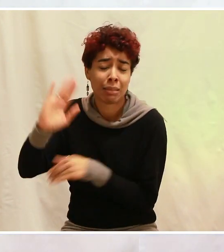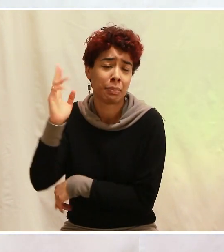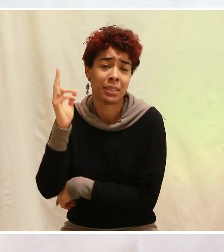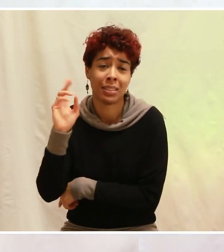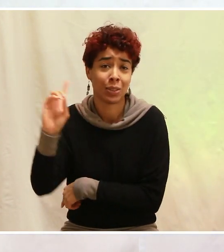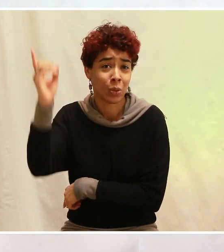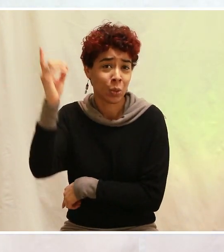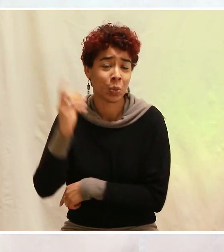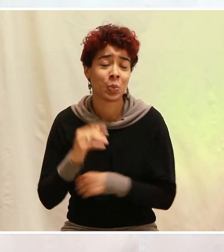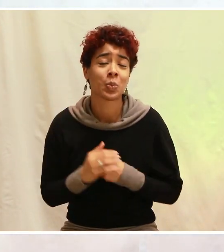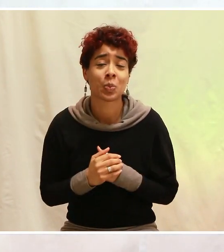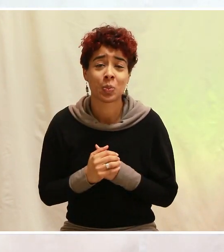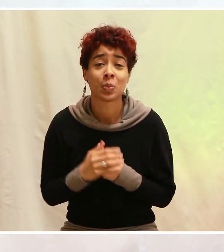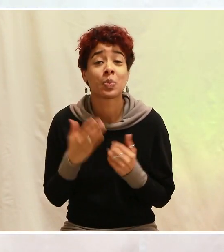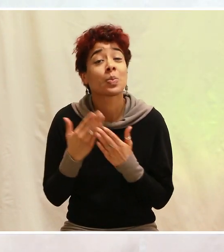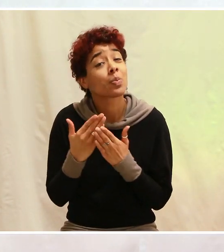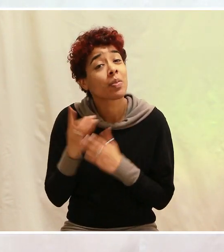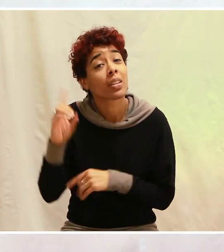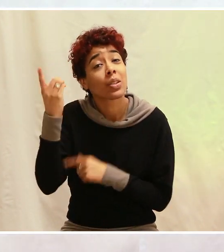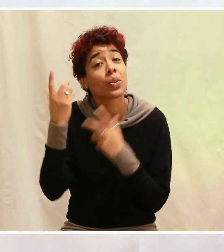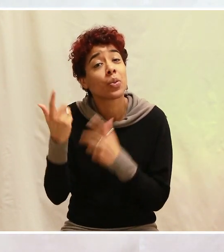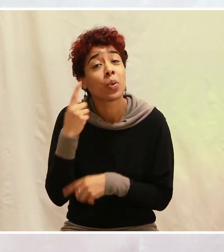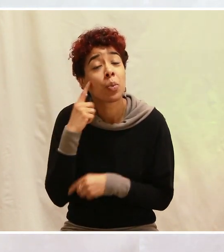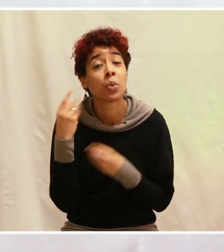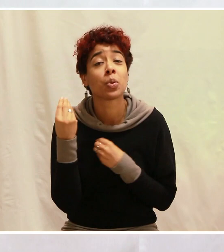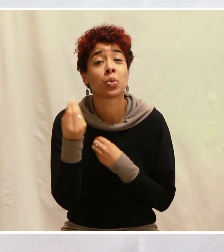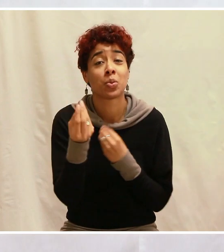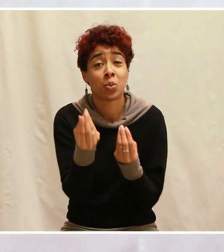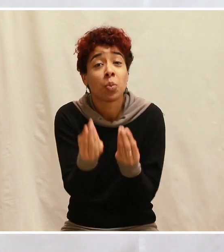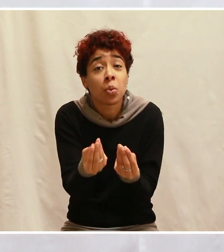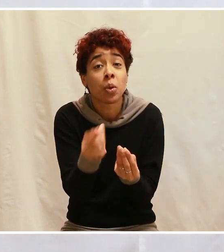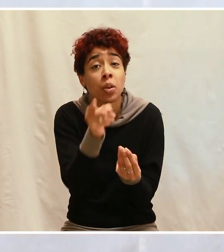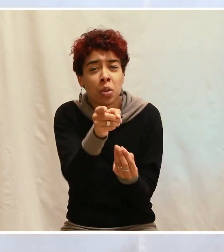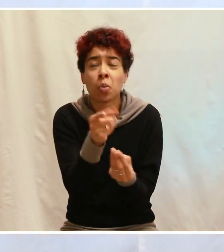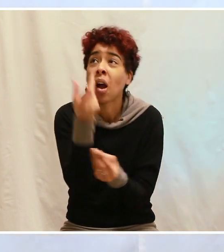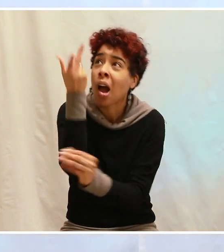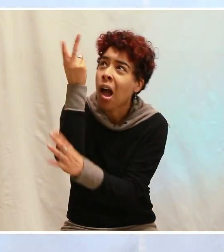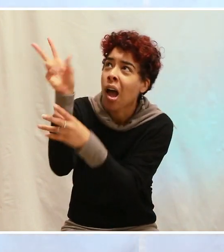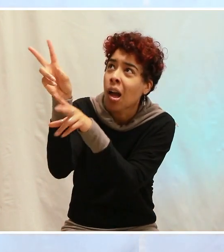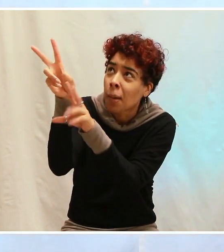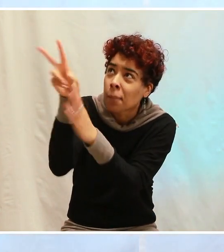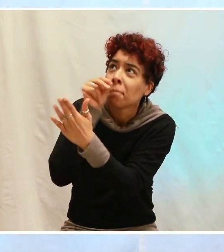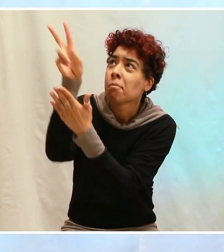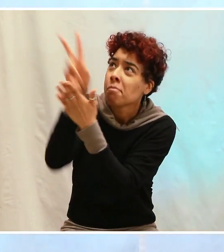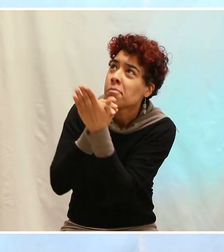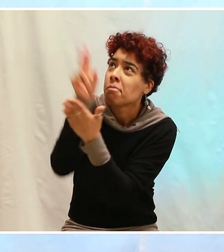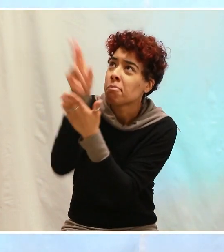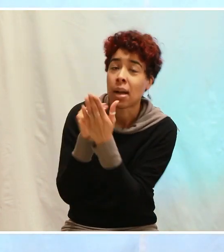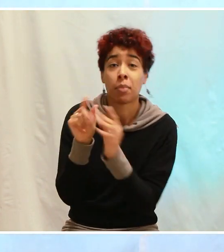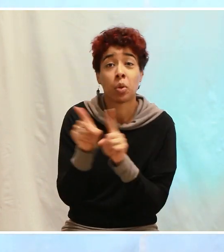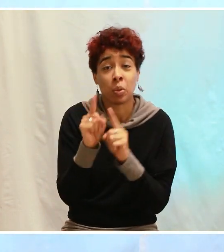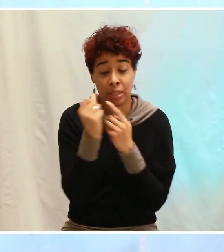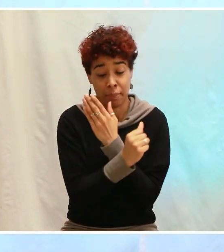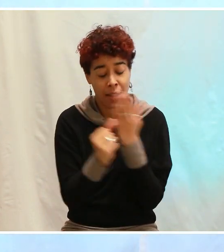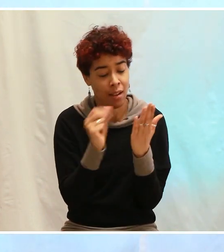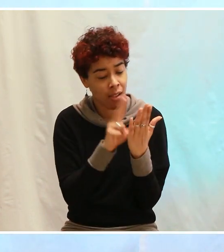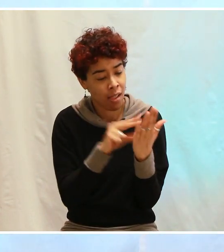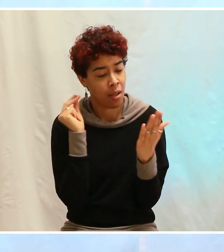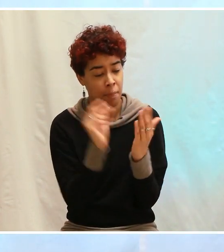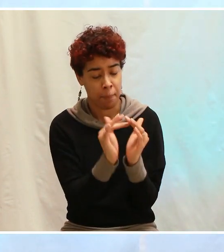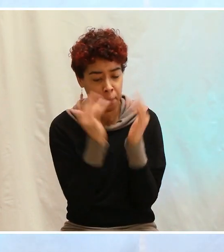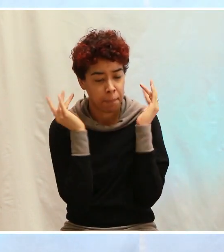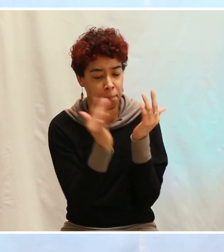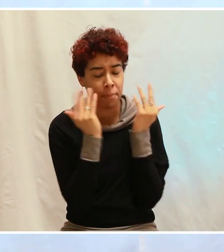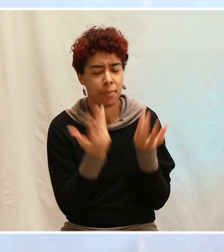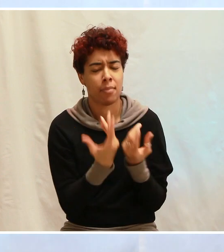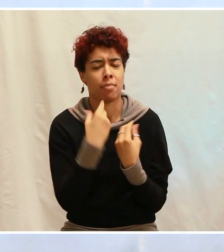de Dieu. Et c'est ce que Dieu veut que aujourd'hui, eh bien, tu puisses puiser dans sa présence et dans sa parole, parce que tout transparaît